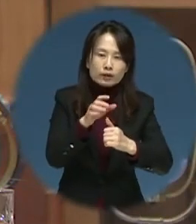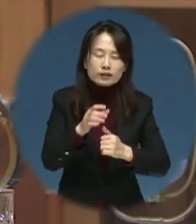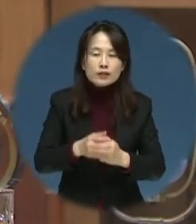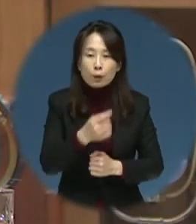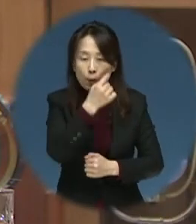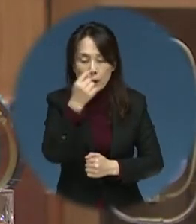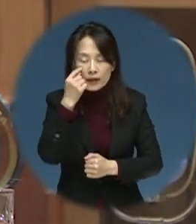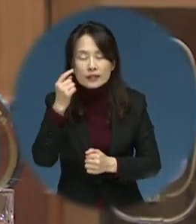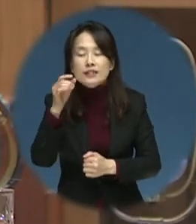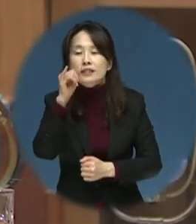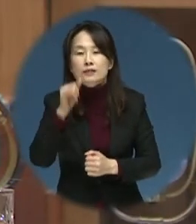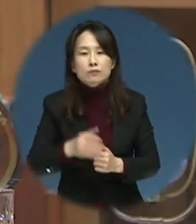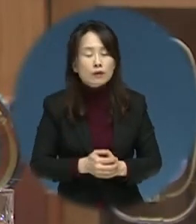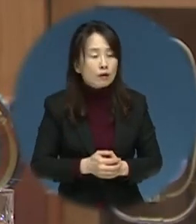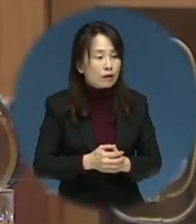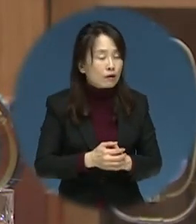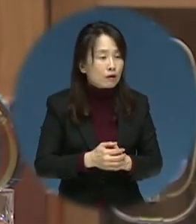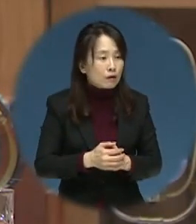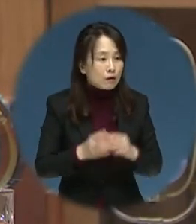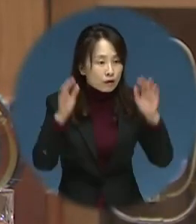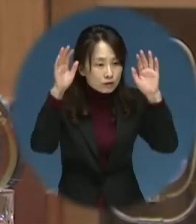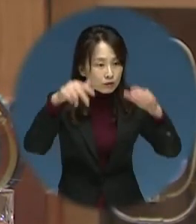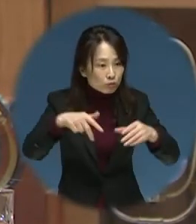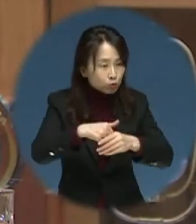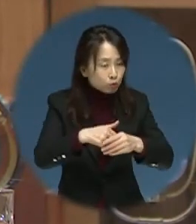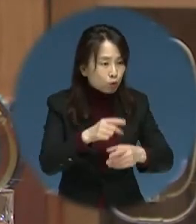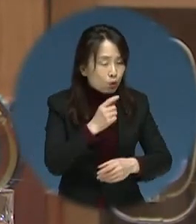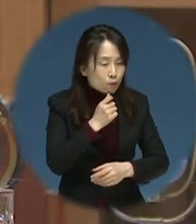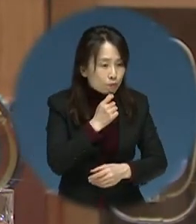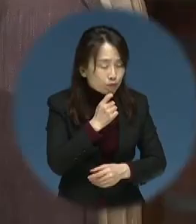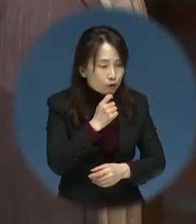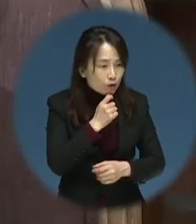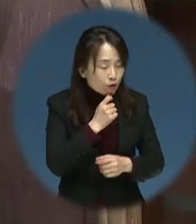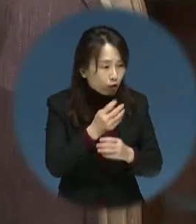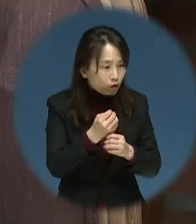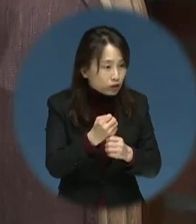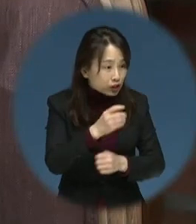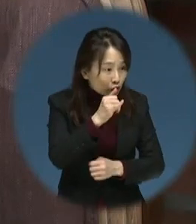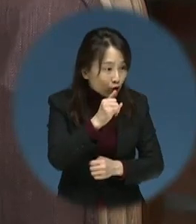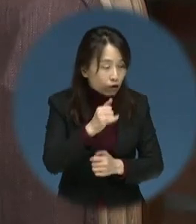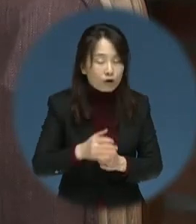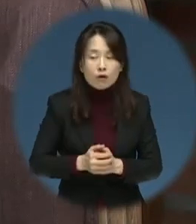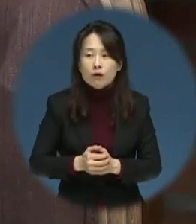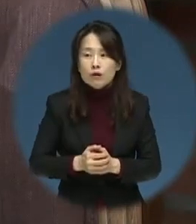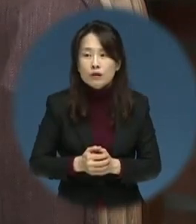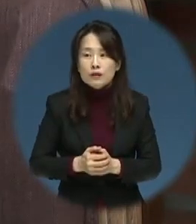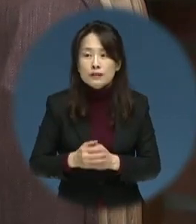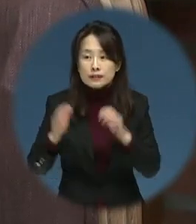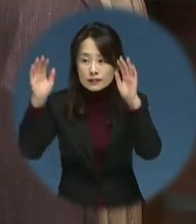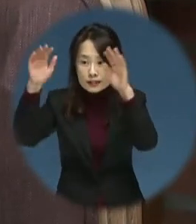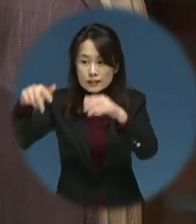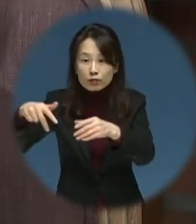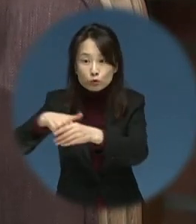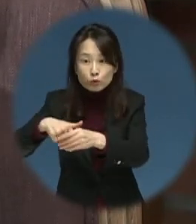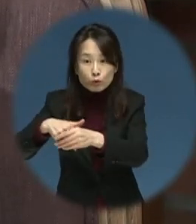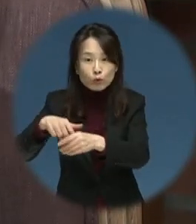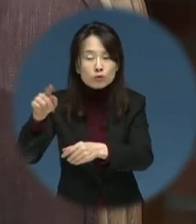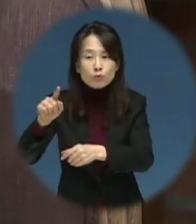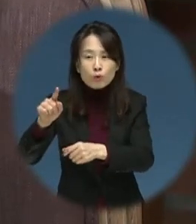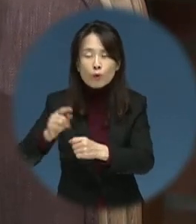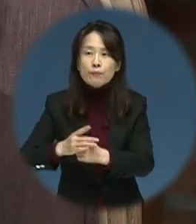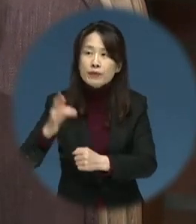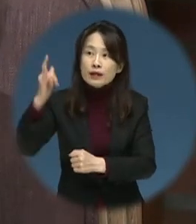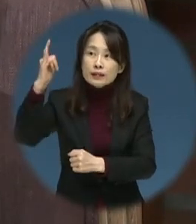이슬람 역법이나 그게 음력하고 같아요? 이슬람 역법은 원래 태음력이잖아. 순수 태음력인데. 그렇습니까? 우리가